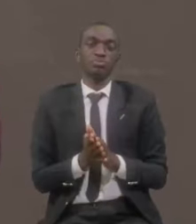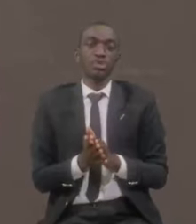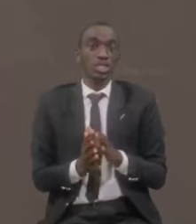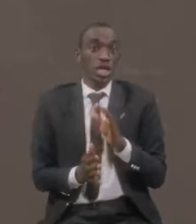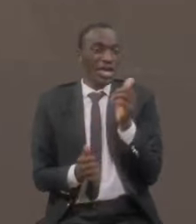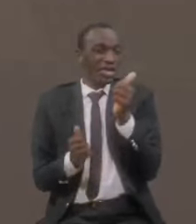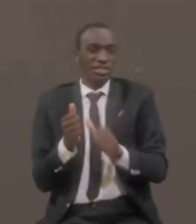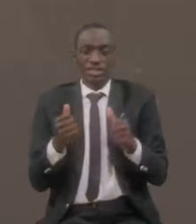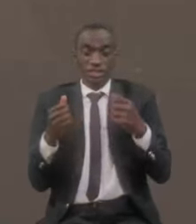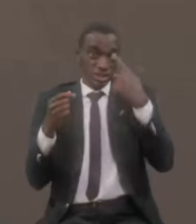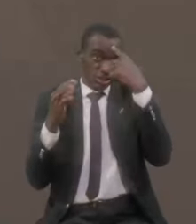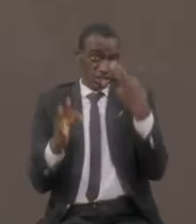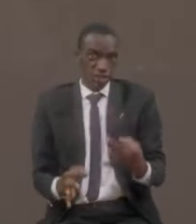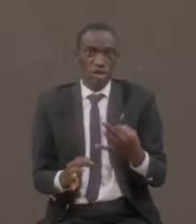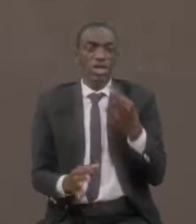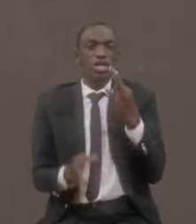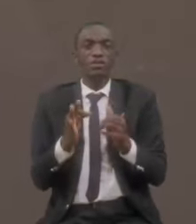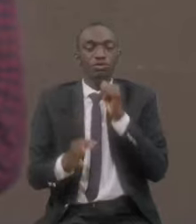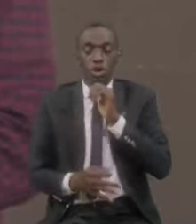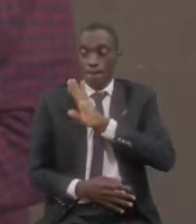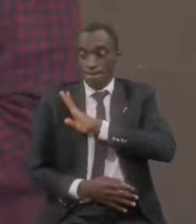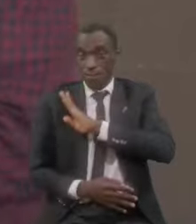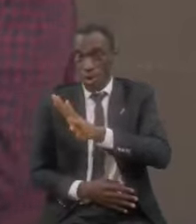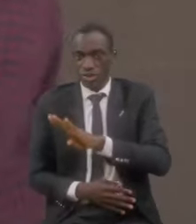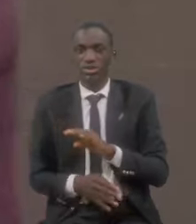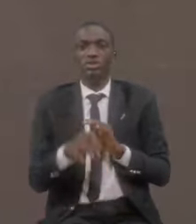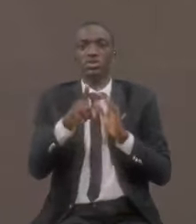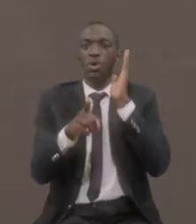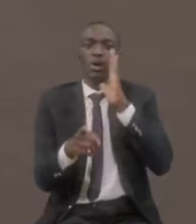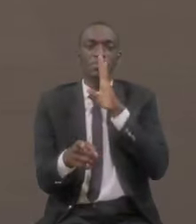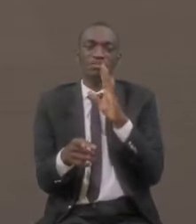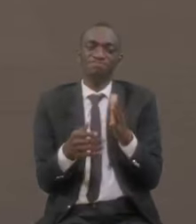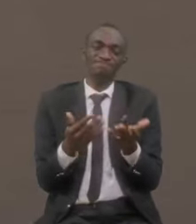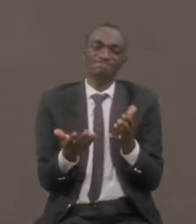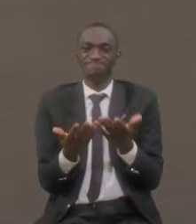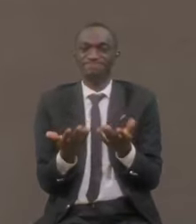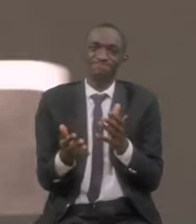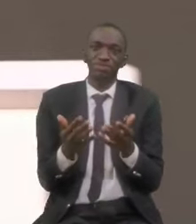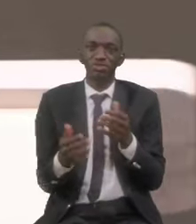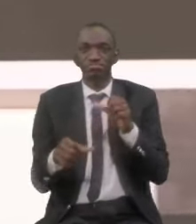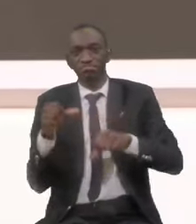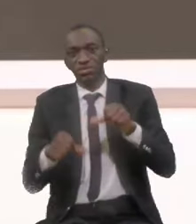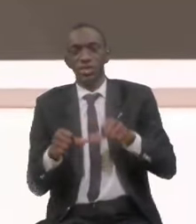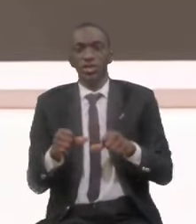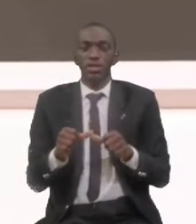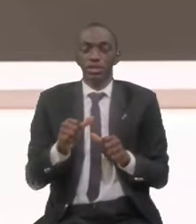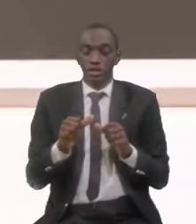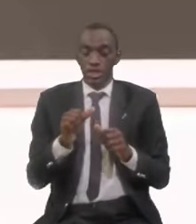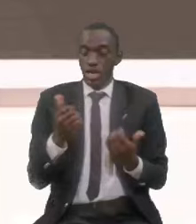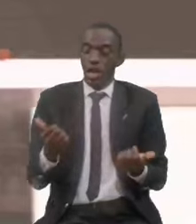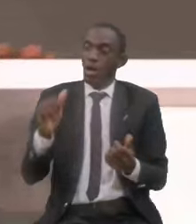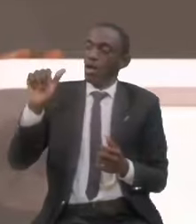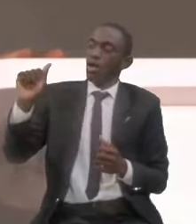courageuse, tu vas vaciller. André, nous pensons à lui. La lettre suivante,